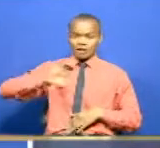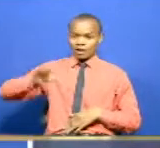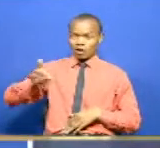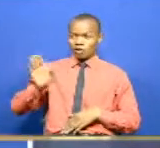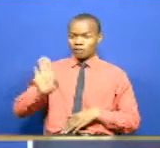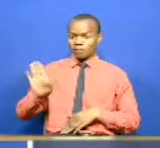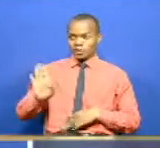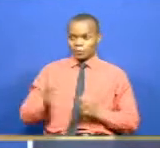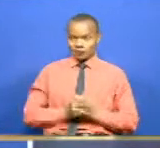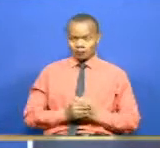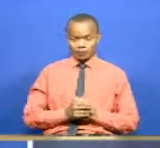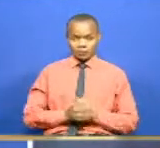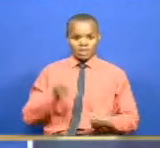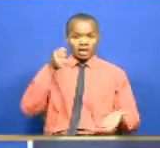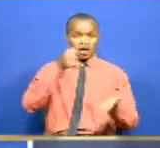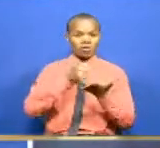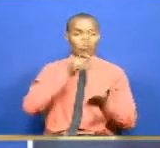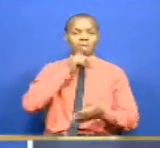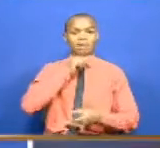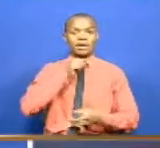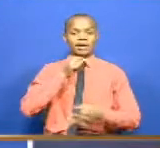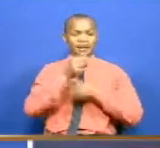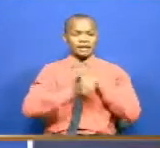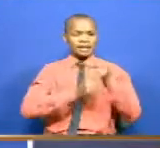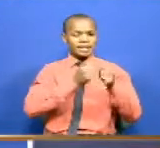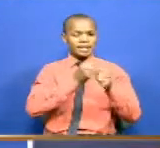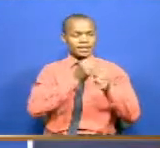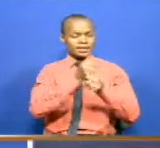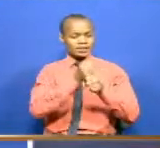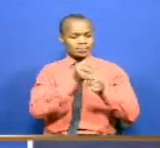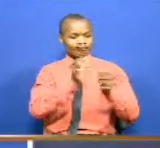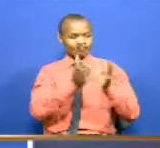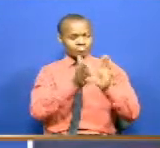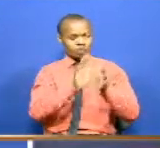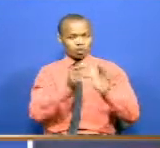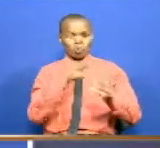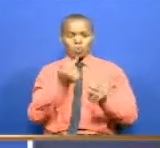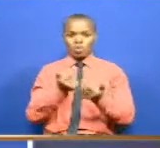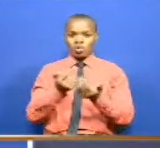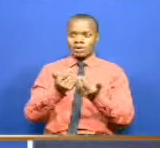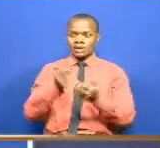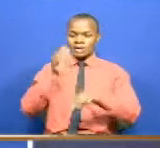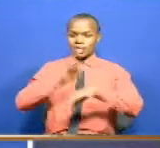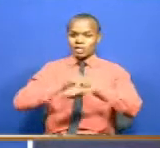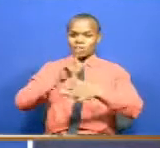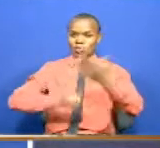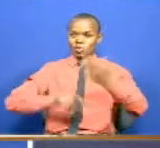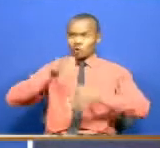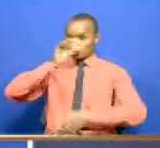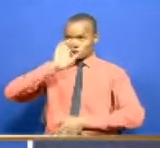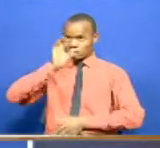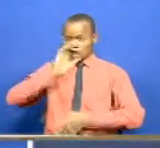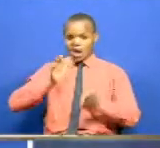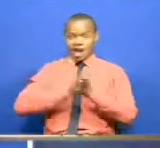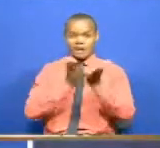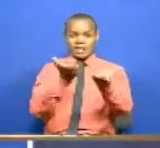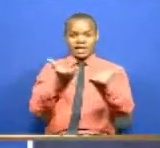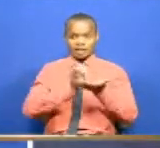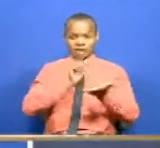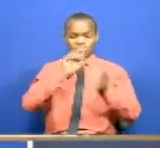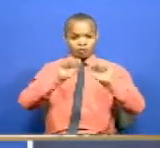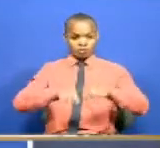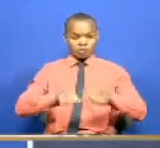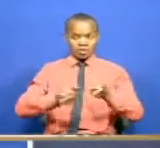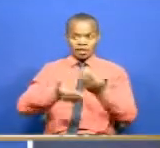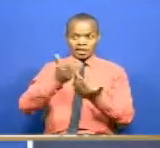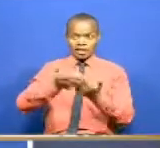Wahasiriwa hao ni pamoja na mwanaume wa umri wa makamo ambaye alikuwa akipokea hewa ya oxygen na aliyehitaji kuhudumiwa kila